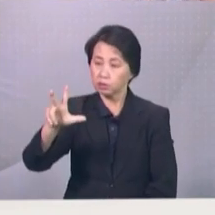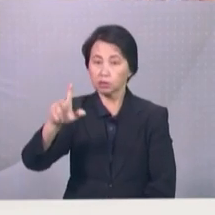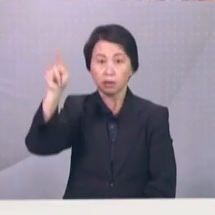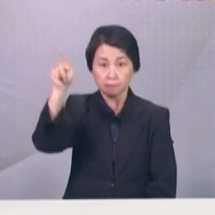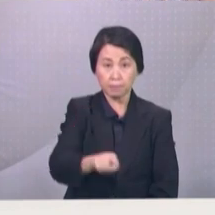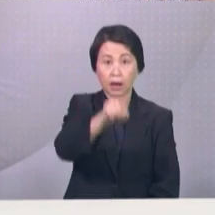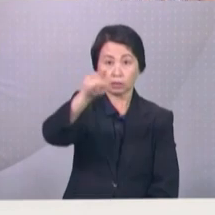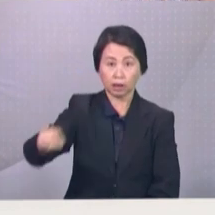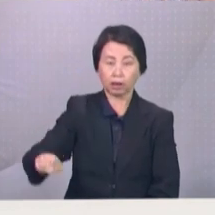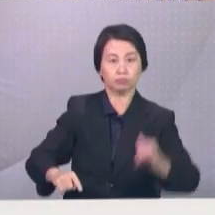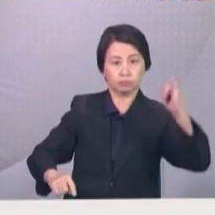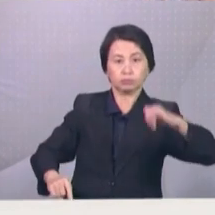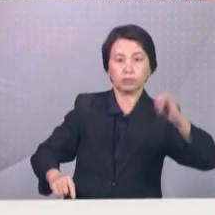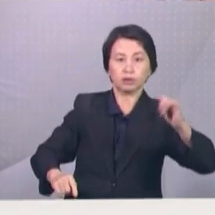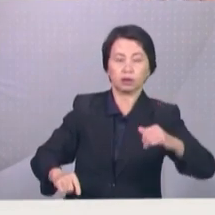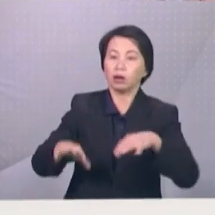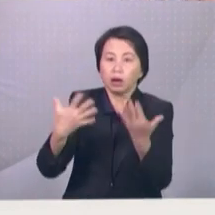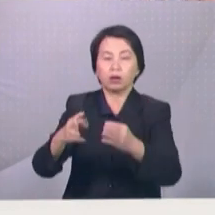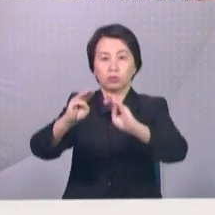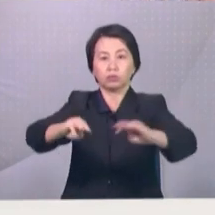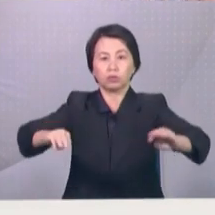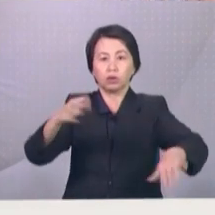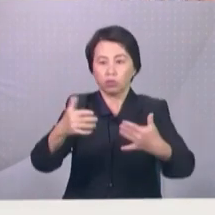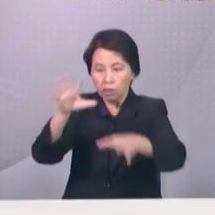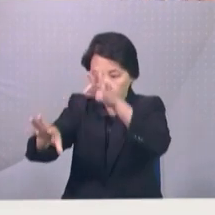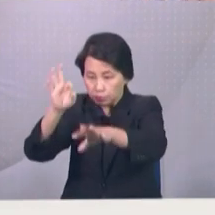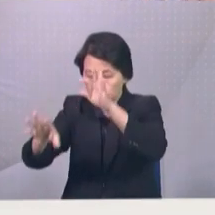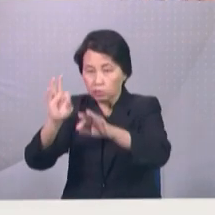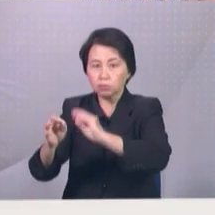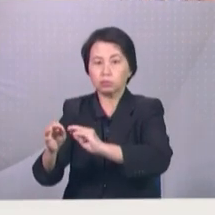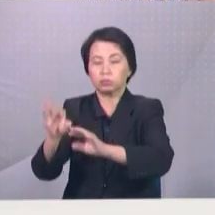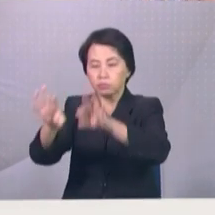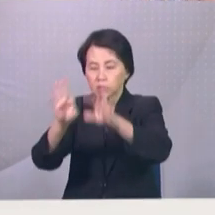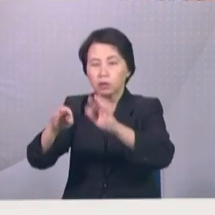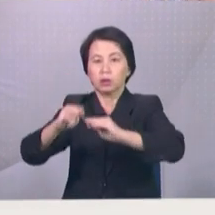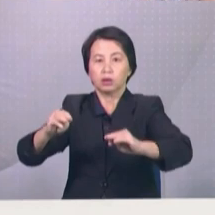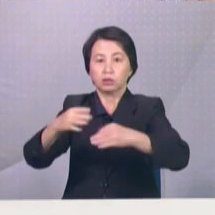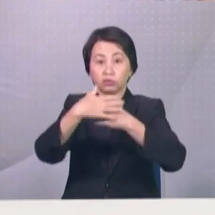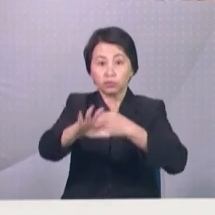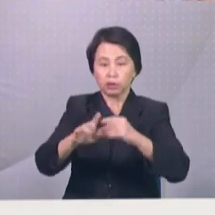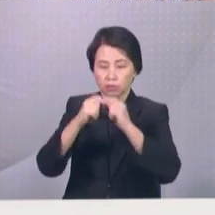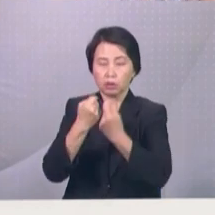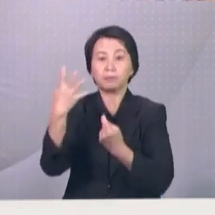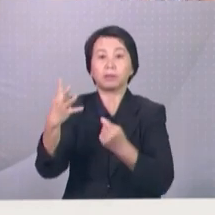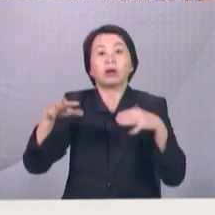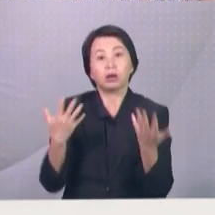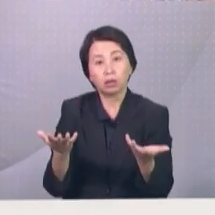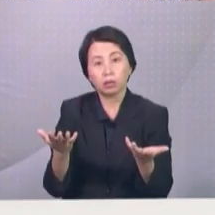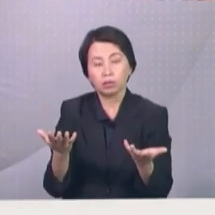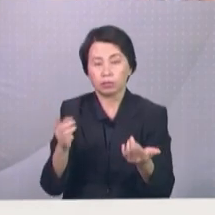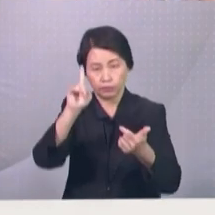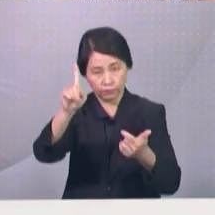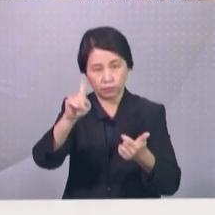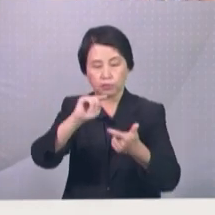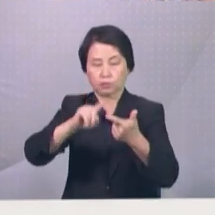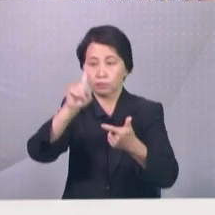Jadi bagaimana, ya, pihak pelajar nanti membuat pilihan untuk jurusan ataupun mungkin silibus pada tingkatan 4 nanti? Soalan pertama.